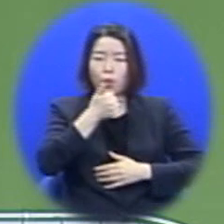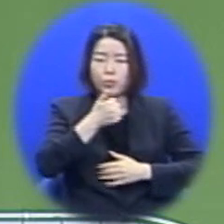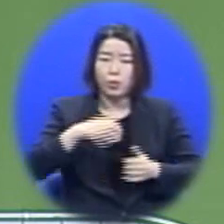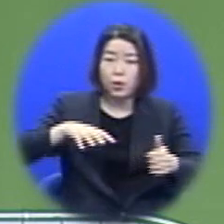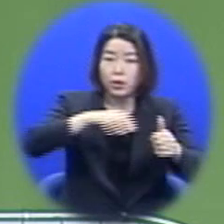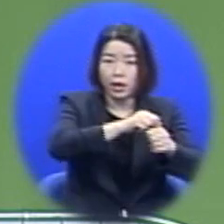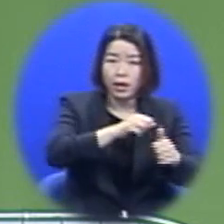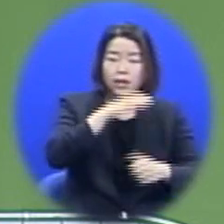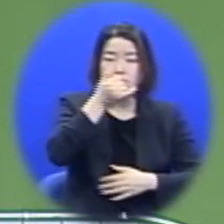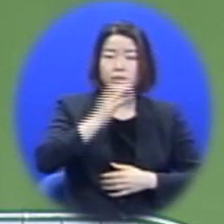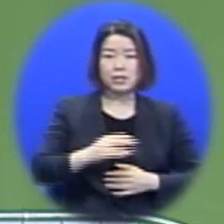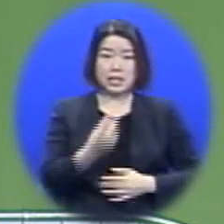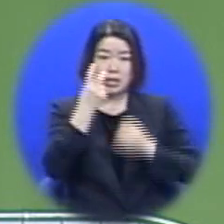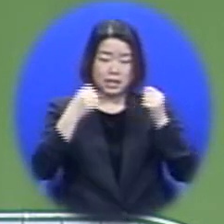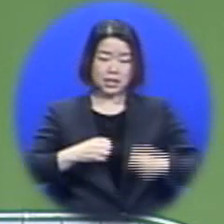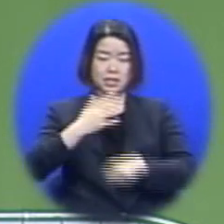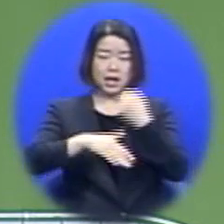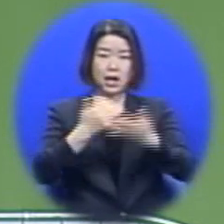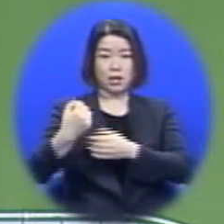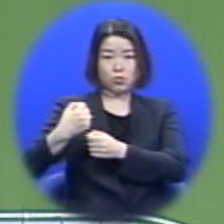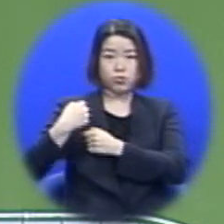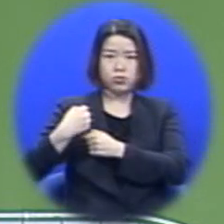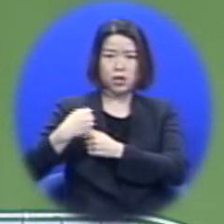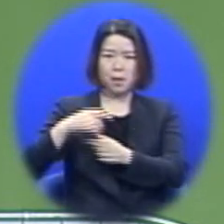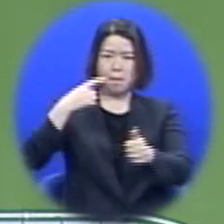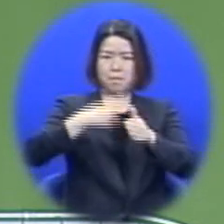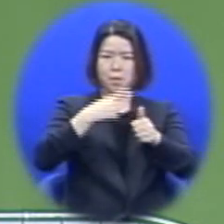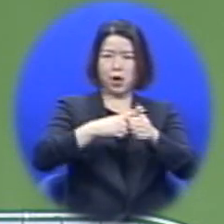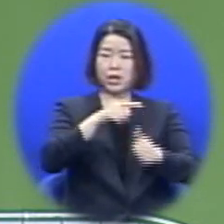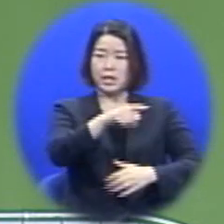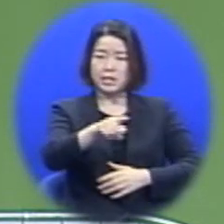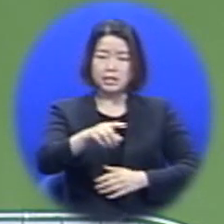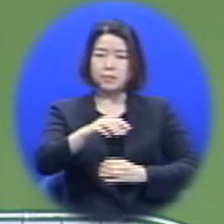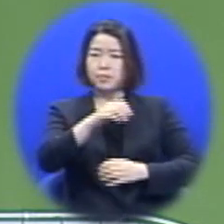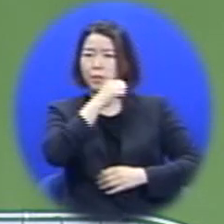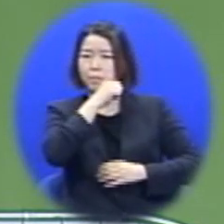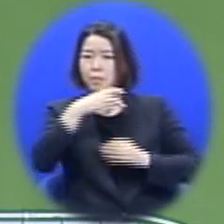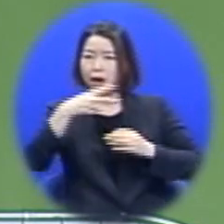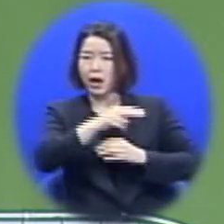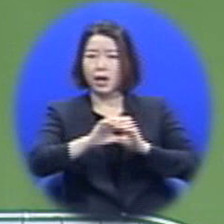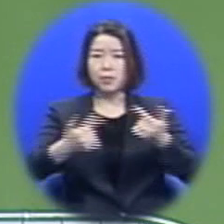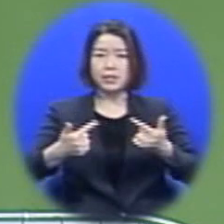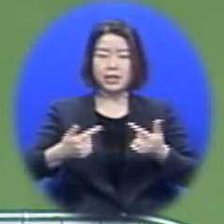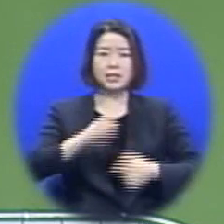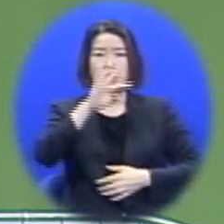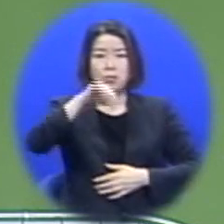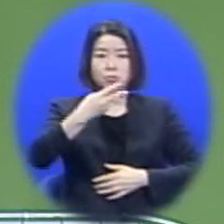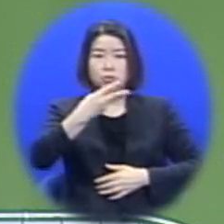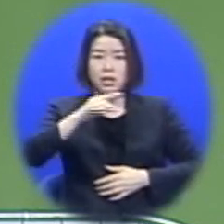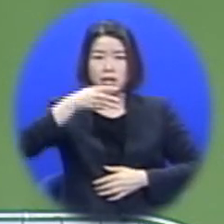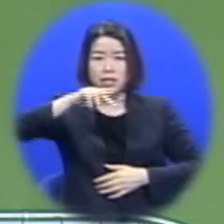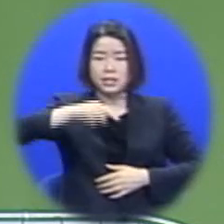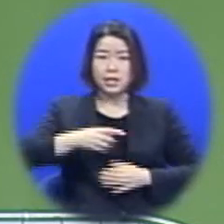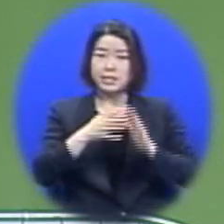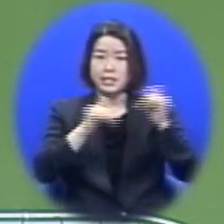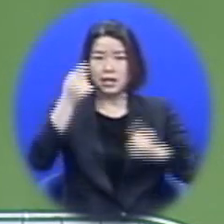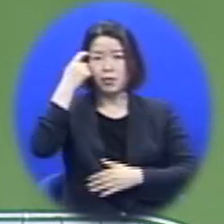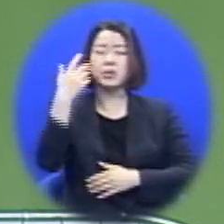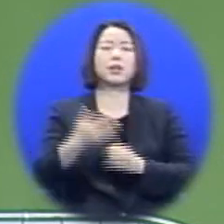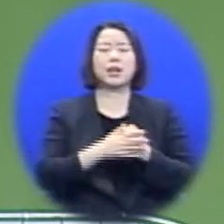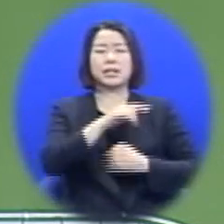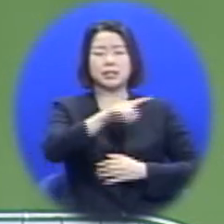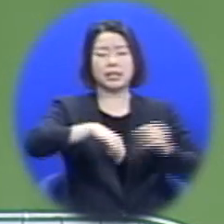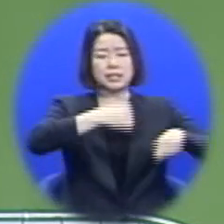살아계시는 하나님의 군대를 모욕한 이 할례받지 않은 블레셋 사람이리까? 그가 그 짐승의 하나와 같이 되리이다.